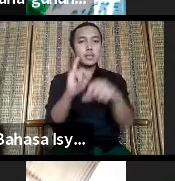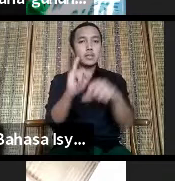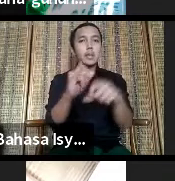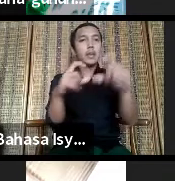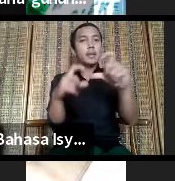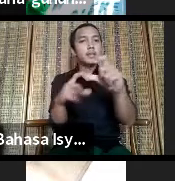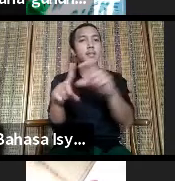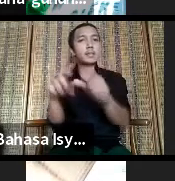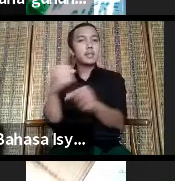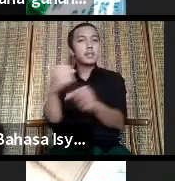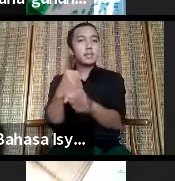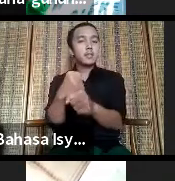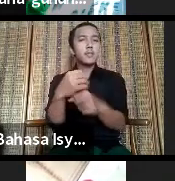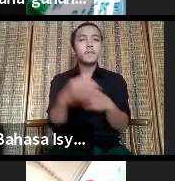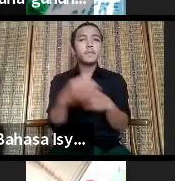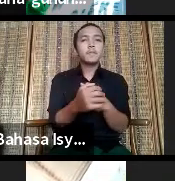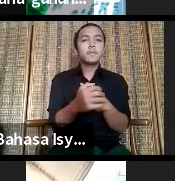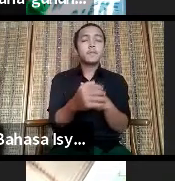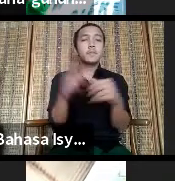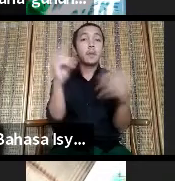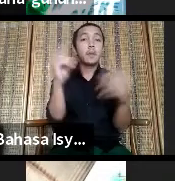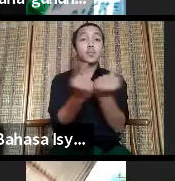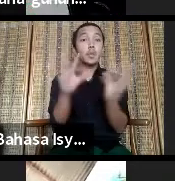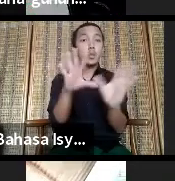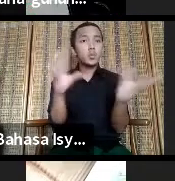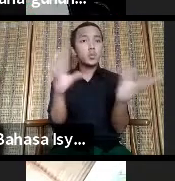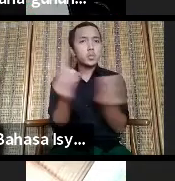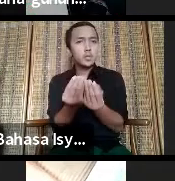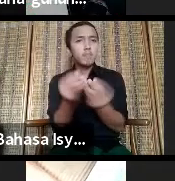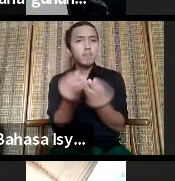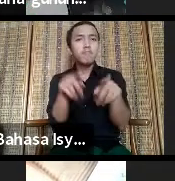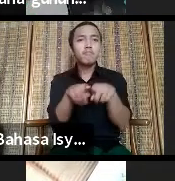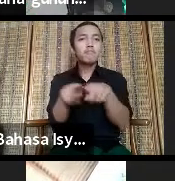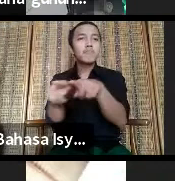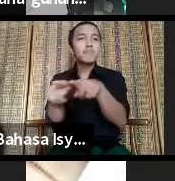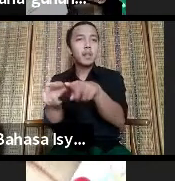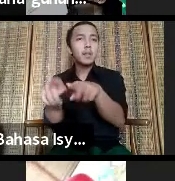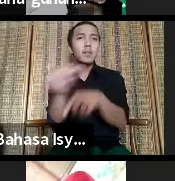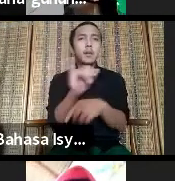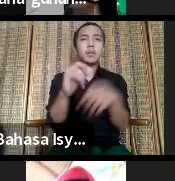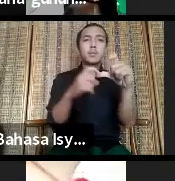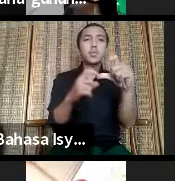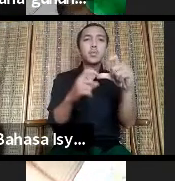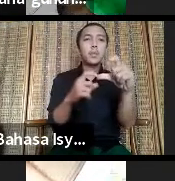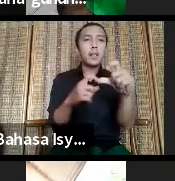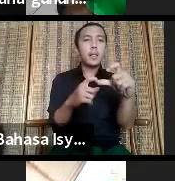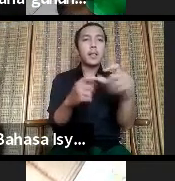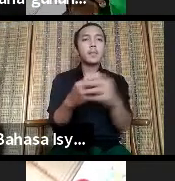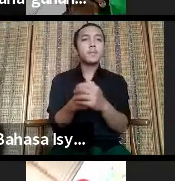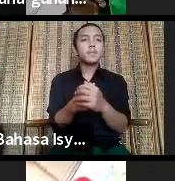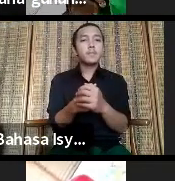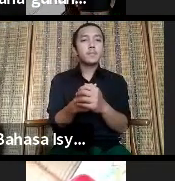Temu Inklusi sejalan dengan Sustainable Development Goals atau tujuan pembangunan